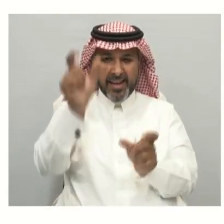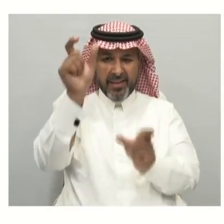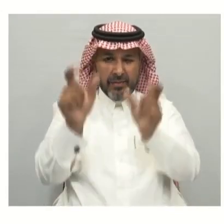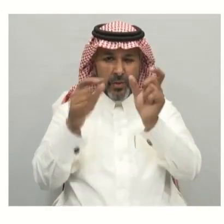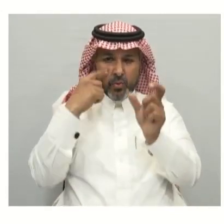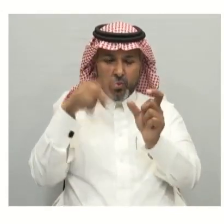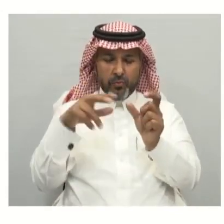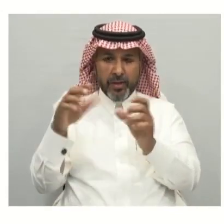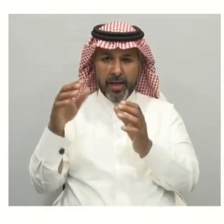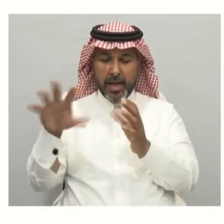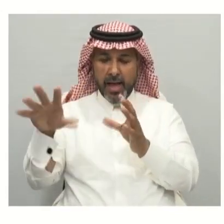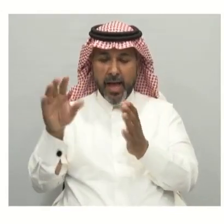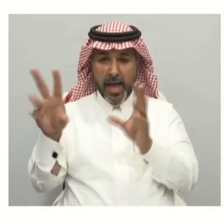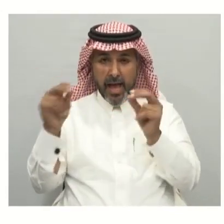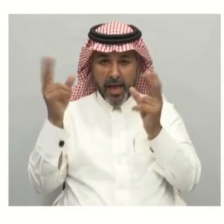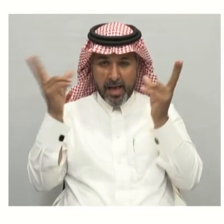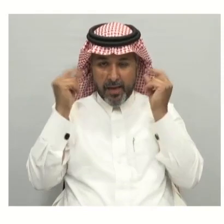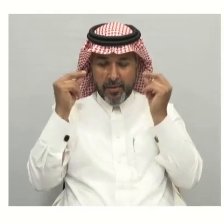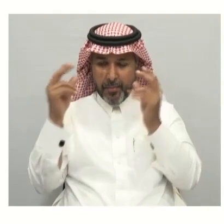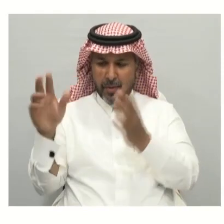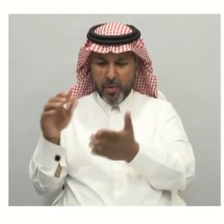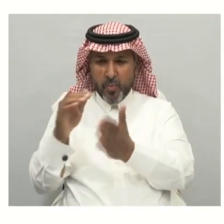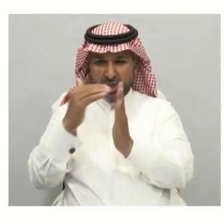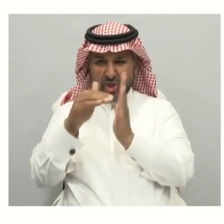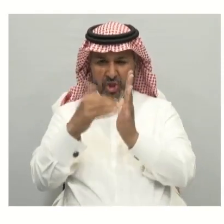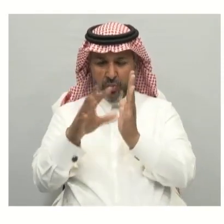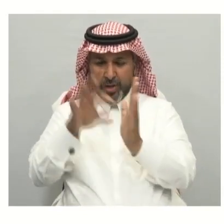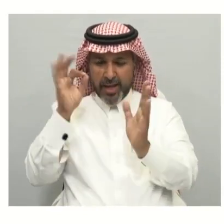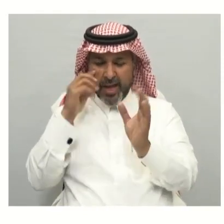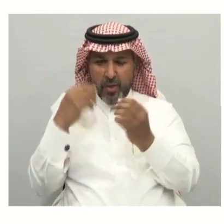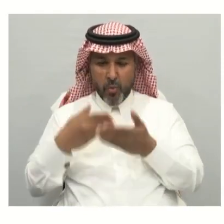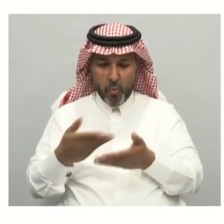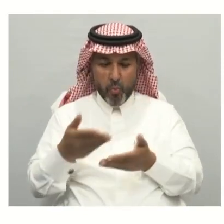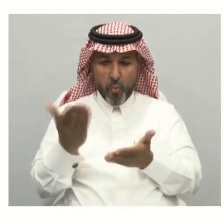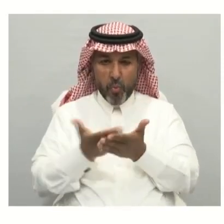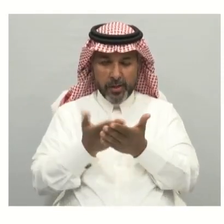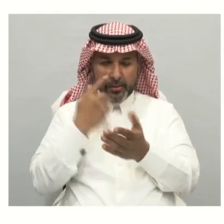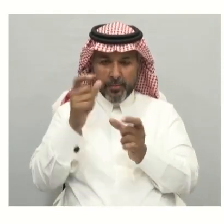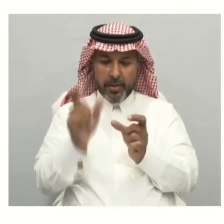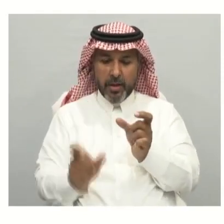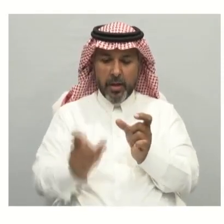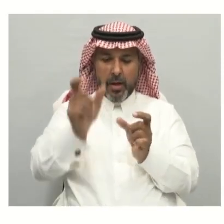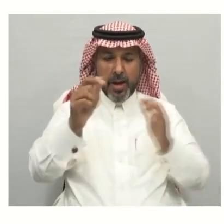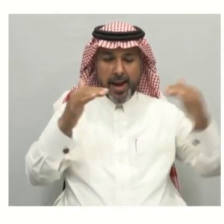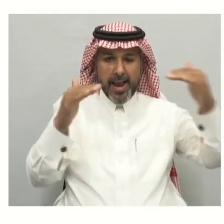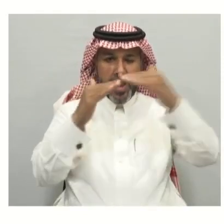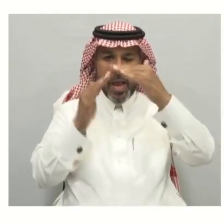التمثيل بالاعمده هو طريقه للمقارنه بين البيانات باستعمال الاعمده